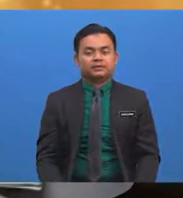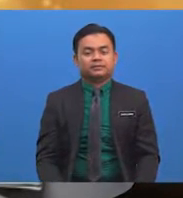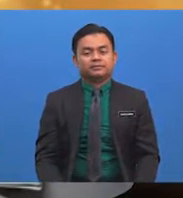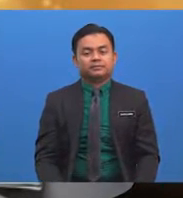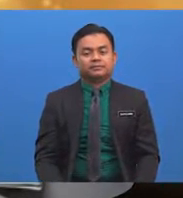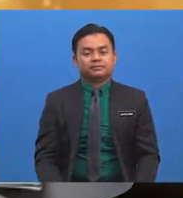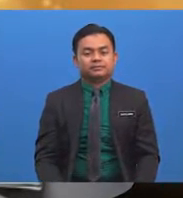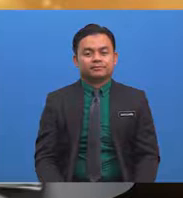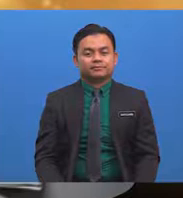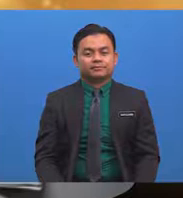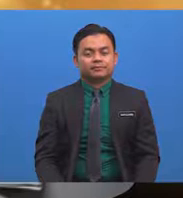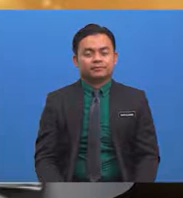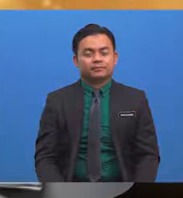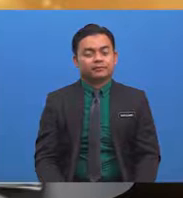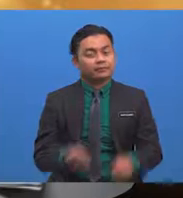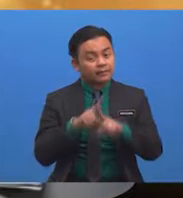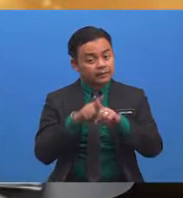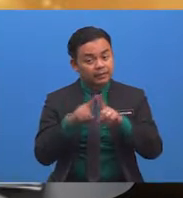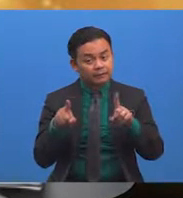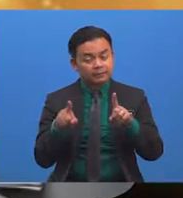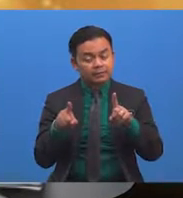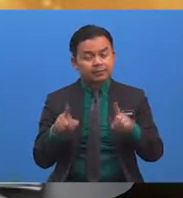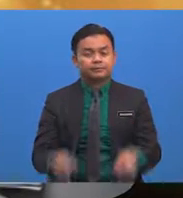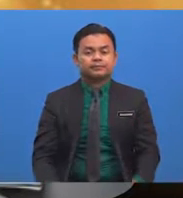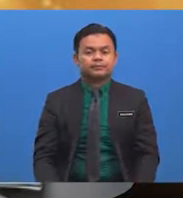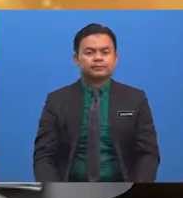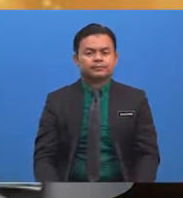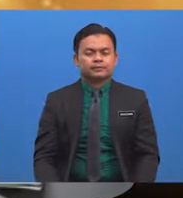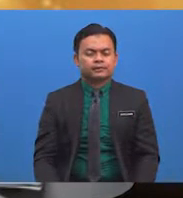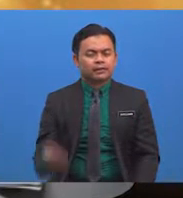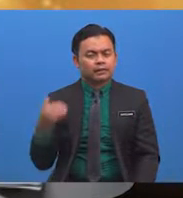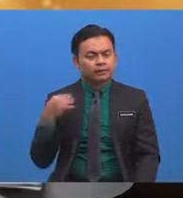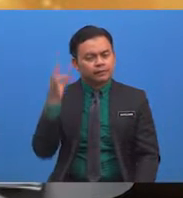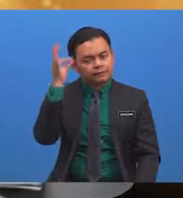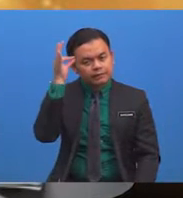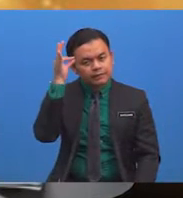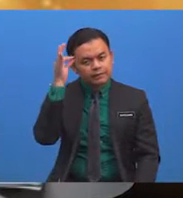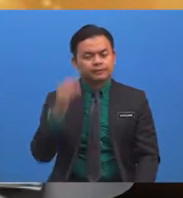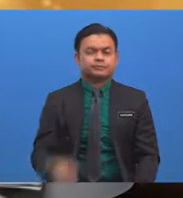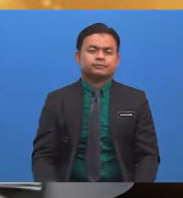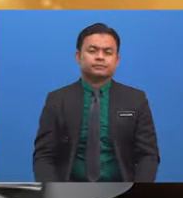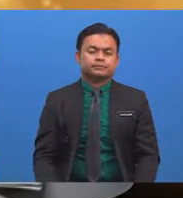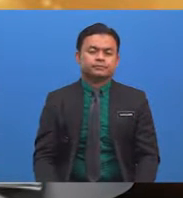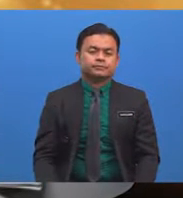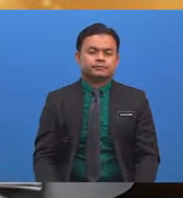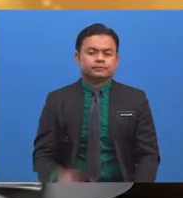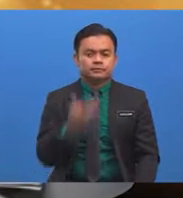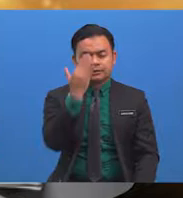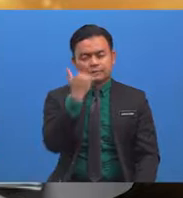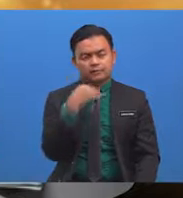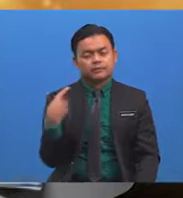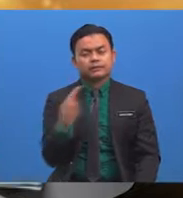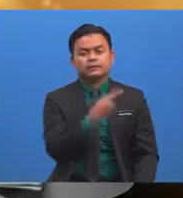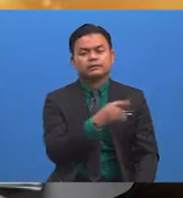itulah. Tapi kamu ada terfikir tak kenapa kita boleh